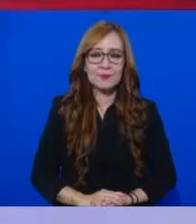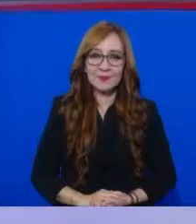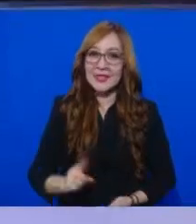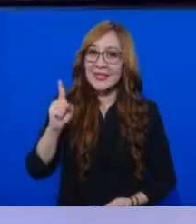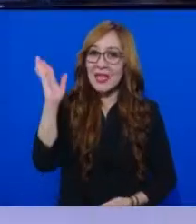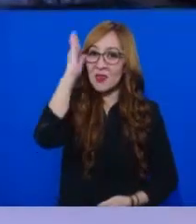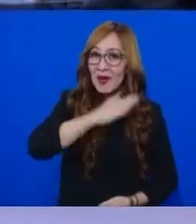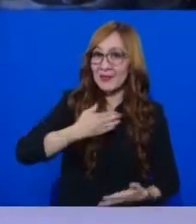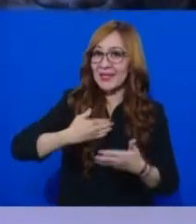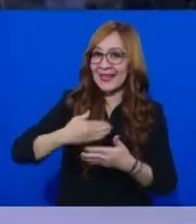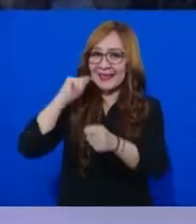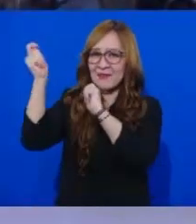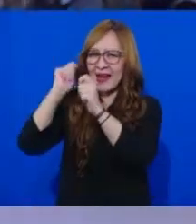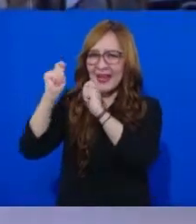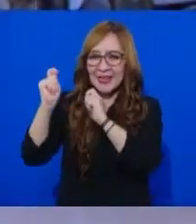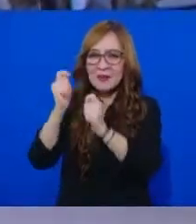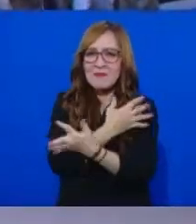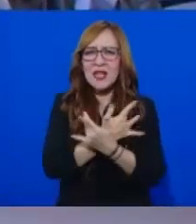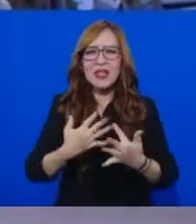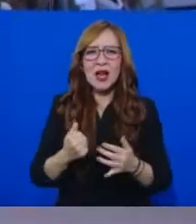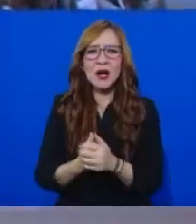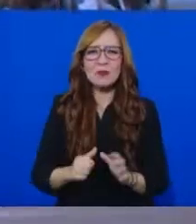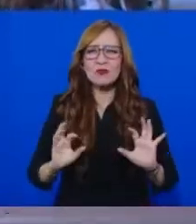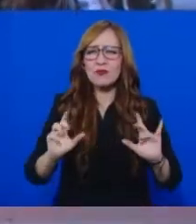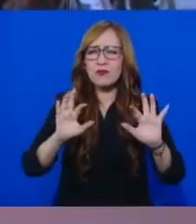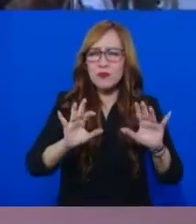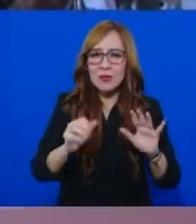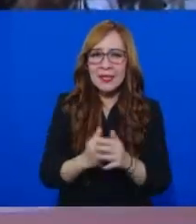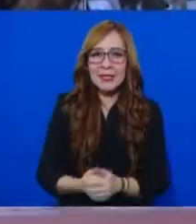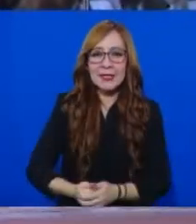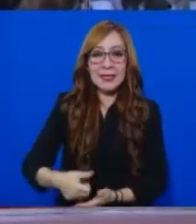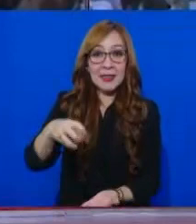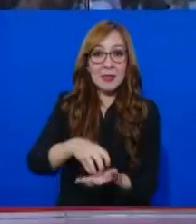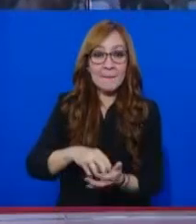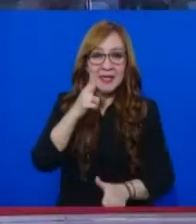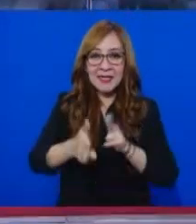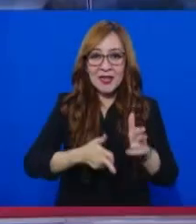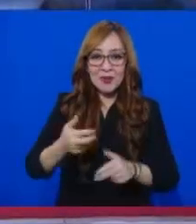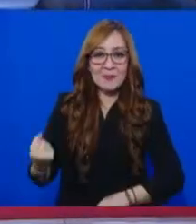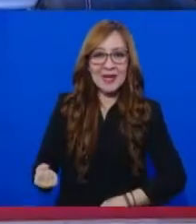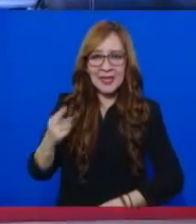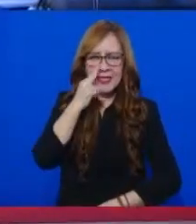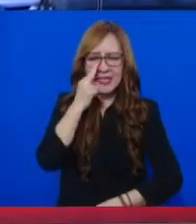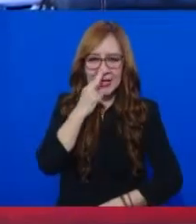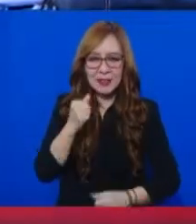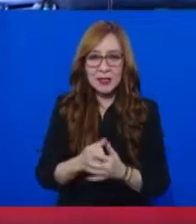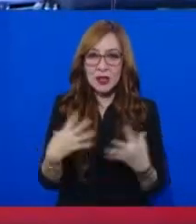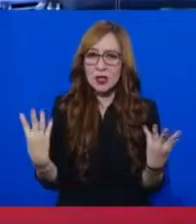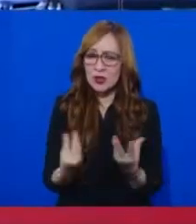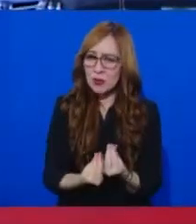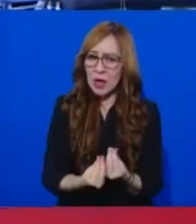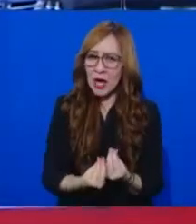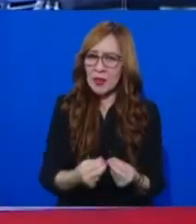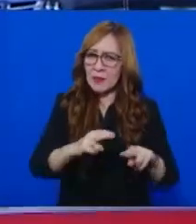Satu hari jelang Idul Fitri, pemudik terus memadati stasiun Pasar Senen. PT KAI Daop 1 mencatat keterisian tempat duduk kereta pada 18 hingga